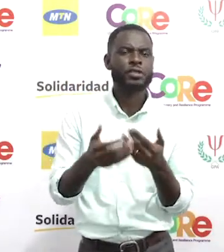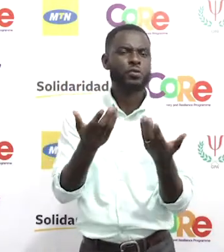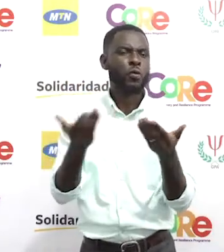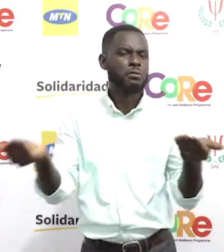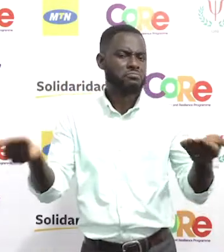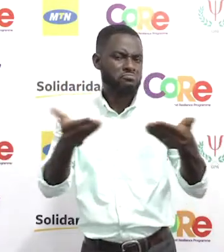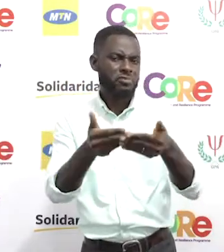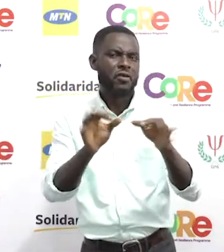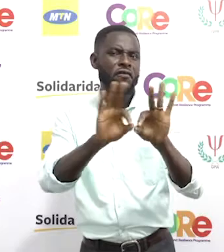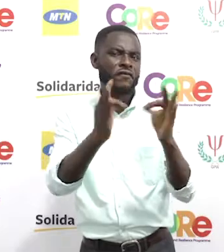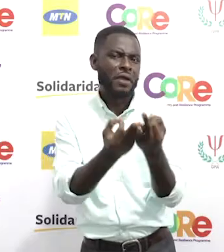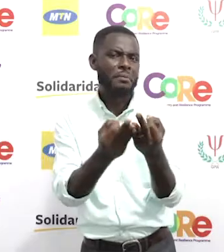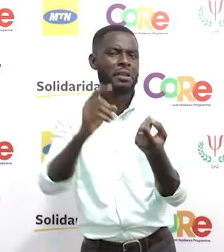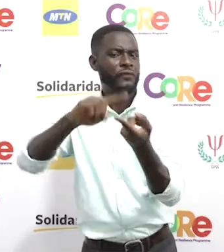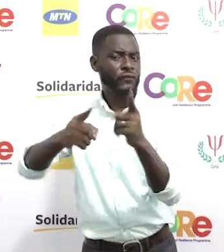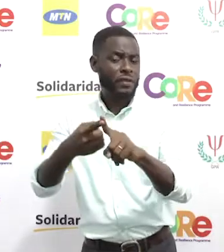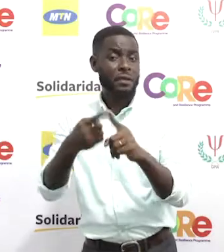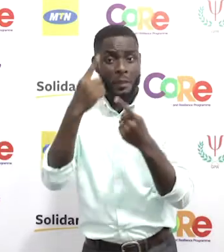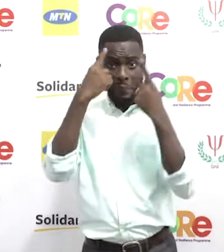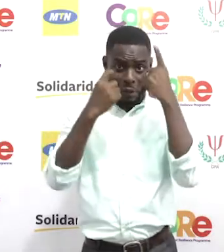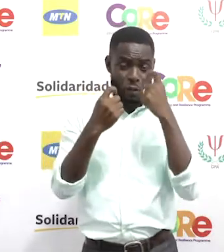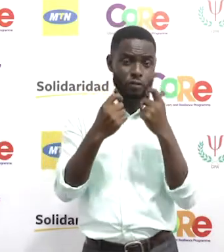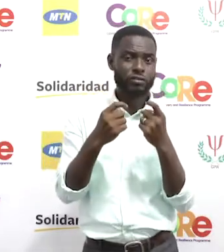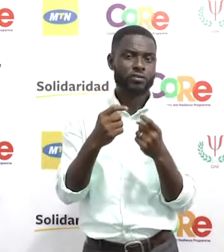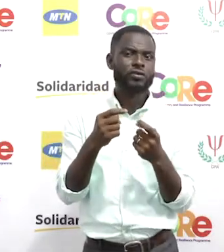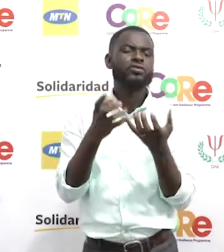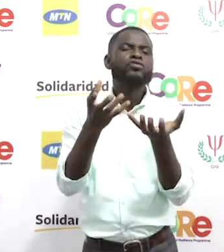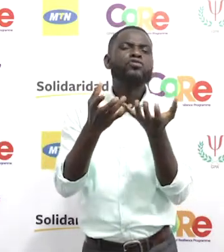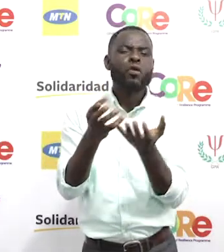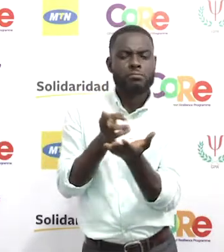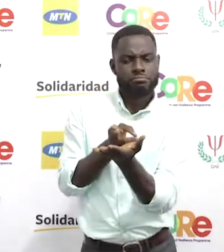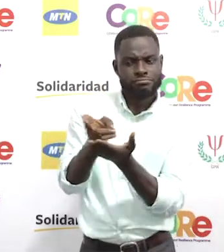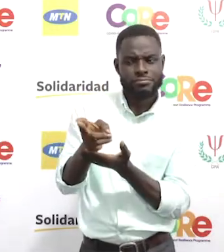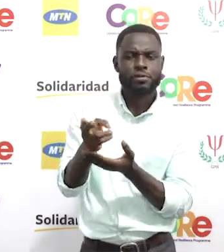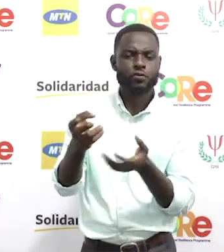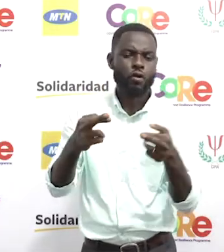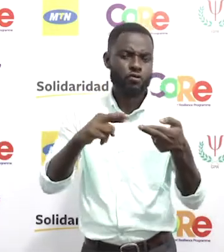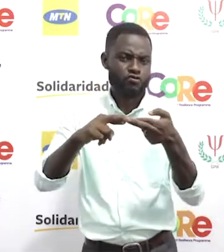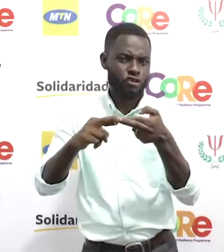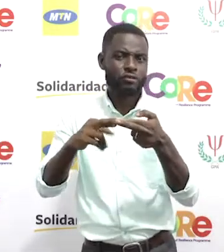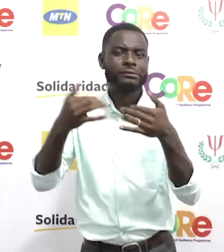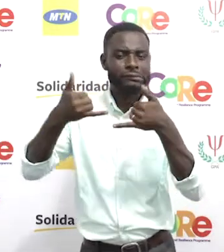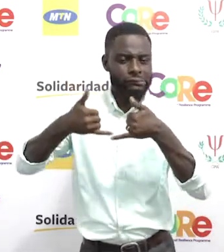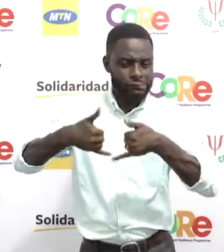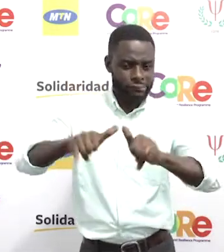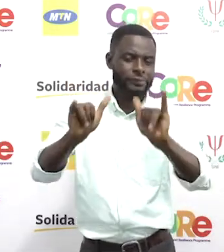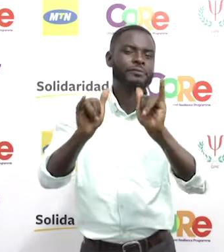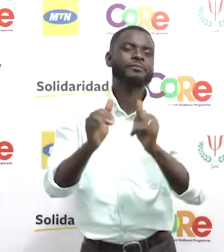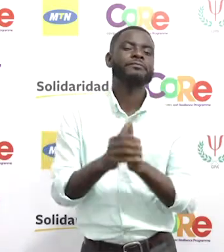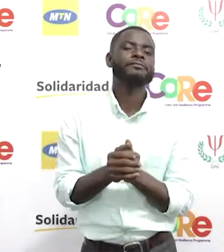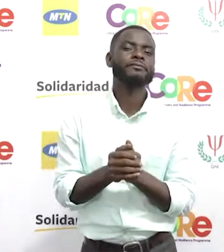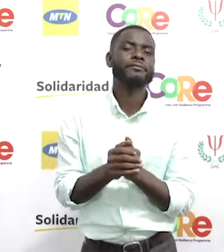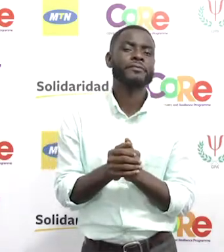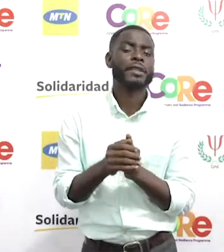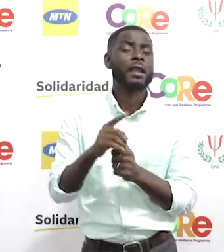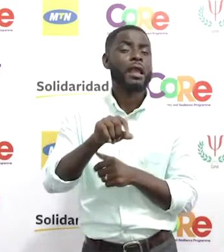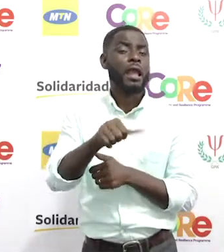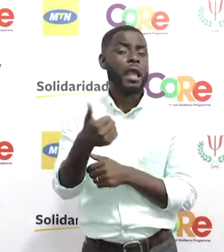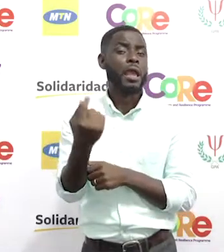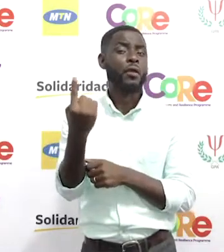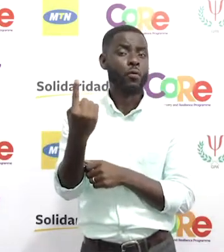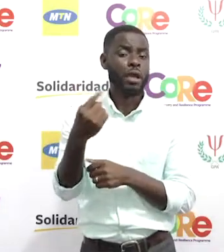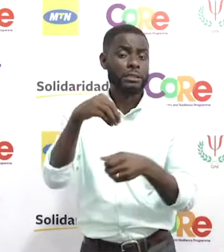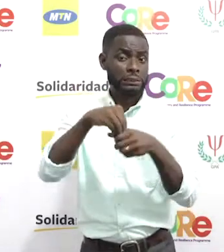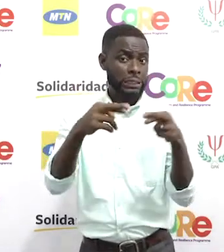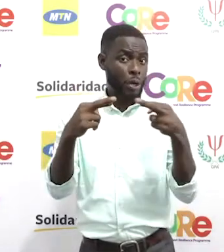no feno mli. Ota wano ke la chon o weku men ke nane men. E jake ya no kwa le mli. Ota wani o